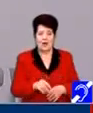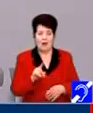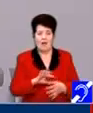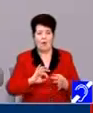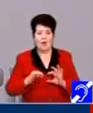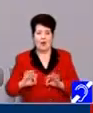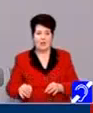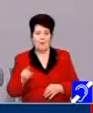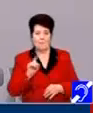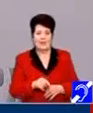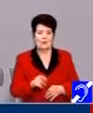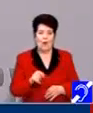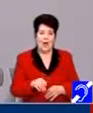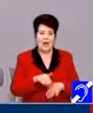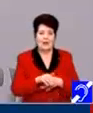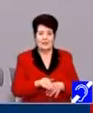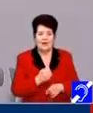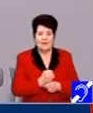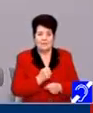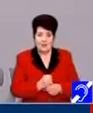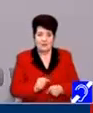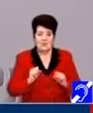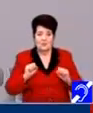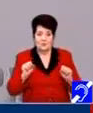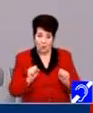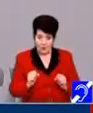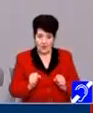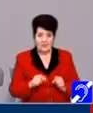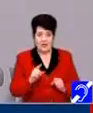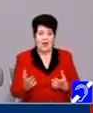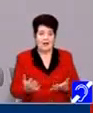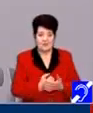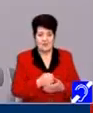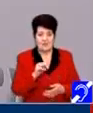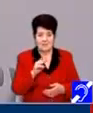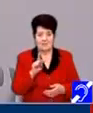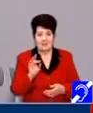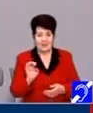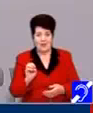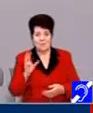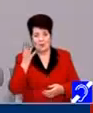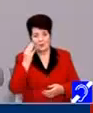Fest, pentru a ne distra, a face sport și a câștiga, pentru că la TVR Moldova sunt